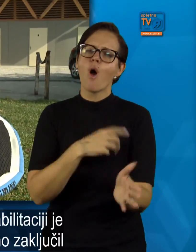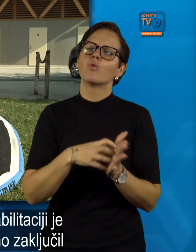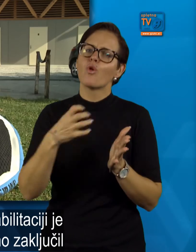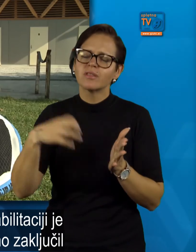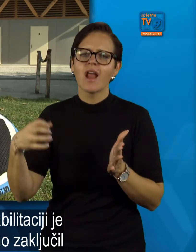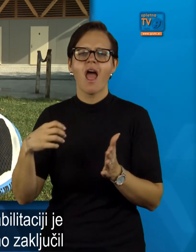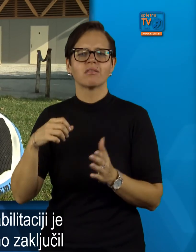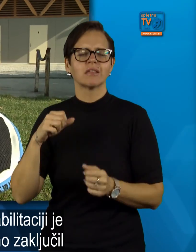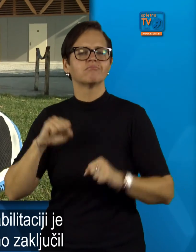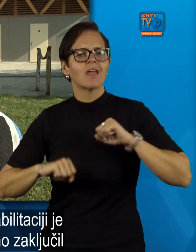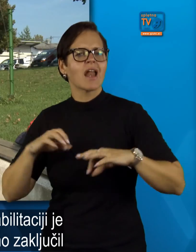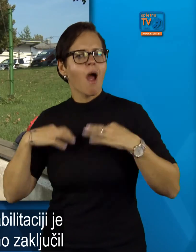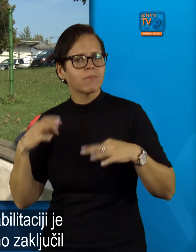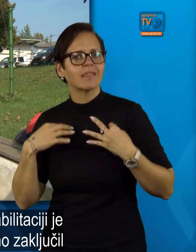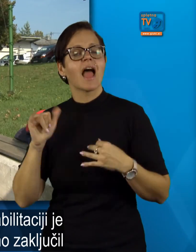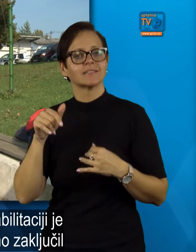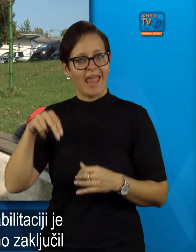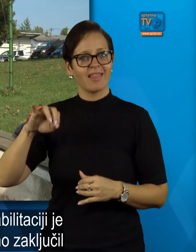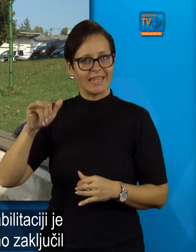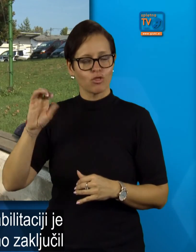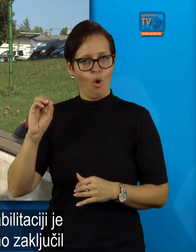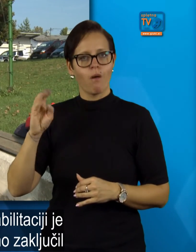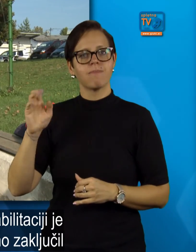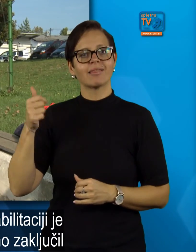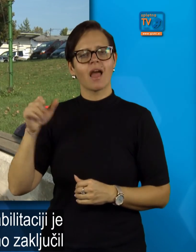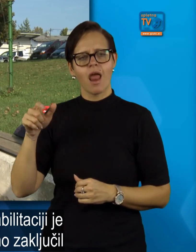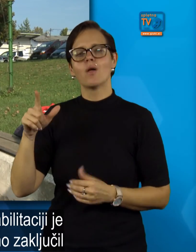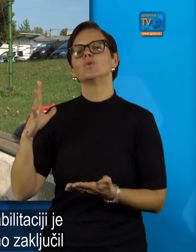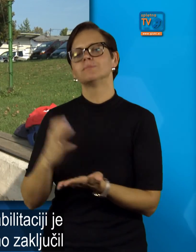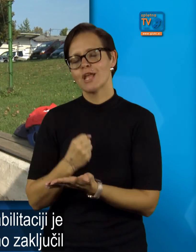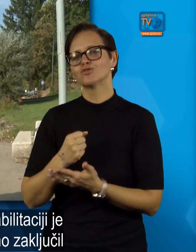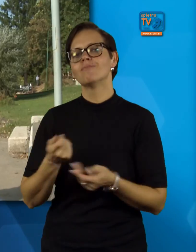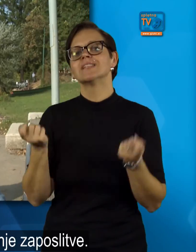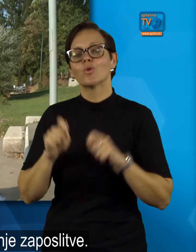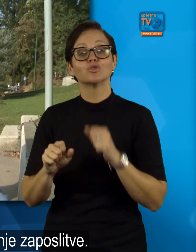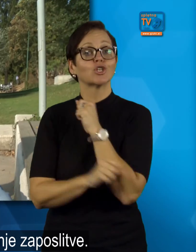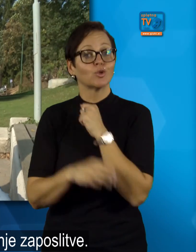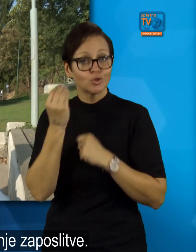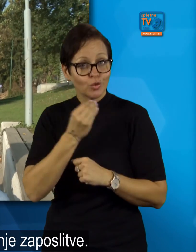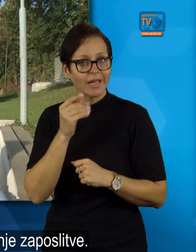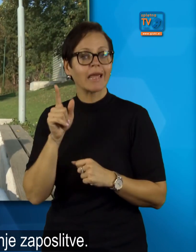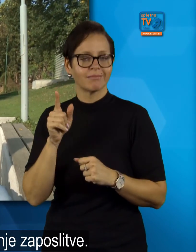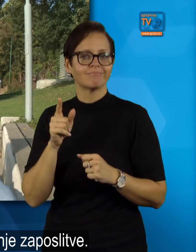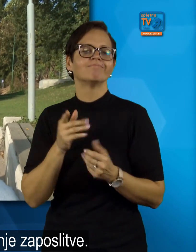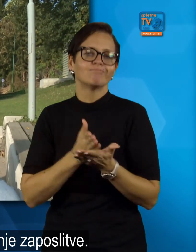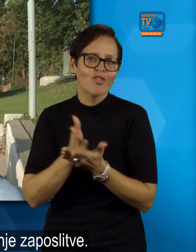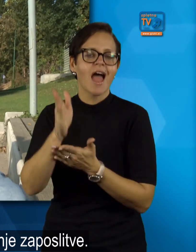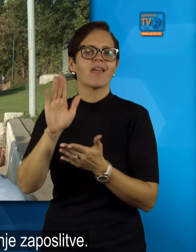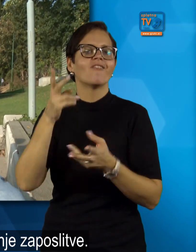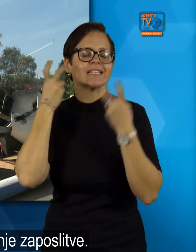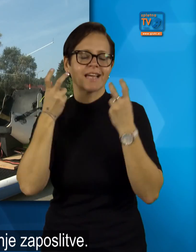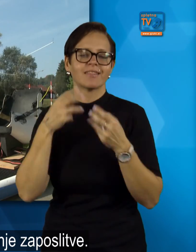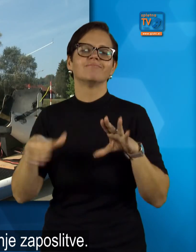Kljub dolgotrajni rehabilitaciji je Nino Batagel uspešno zaključil študij in se podaja v iskanje